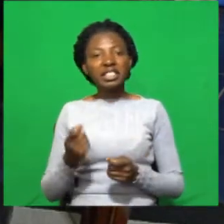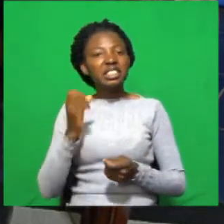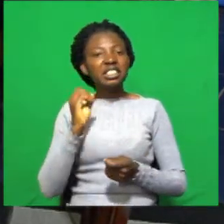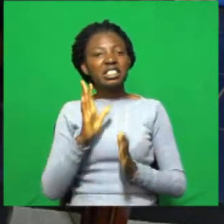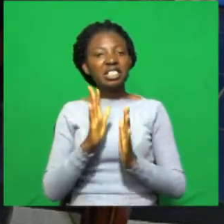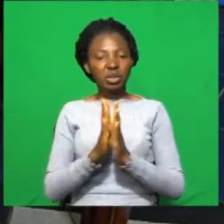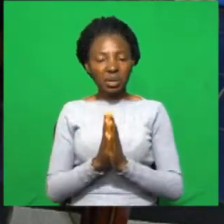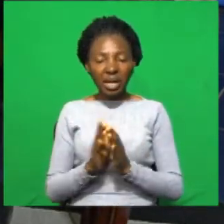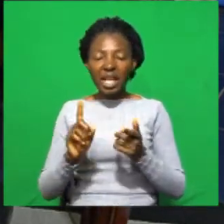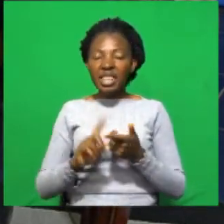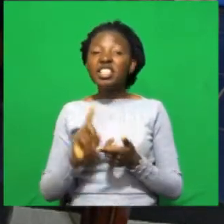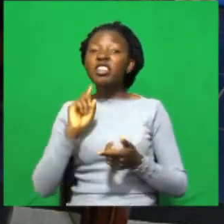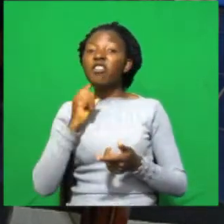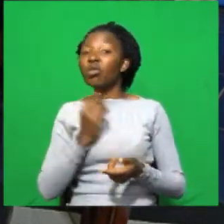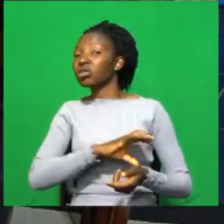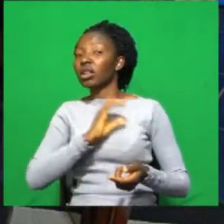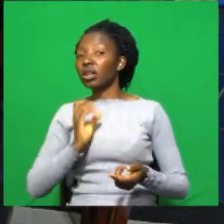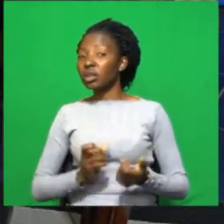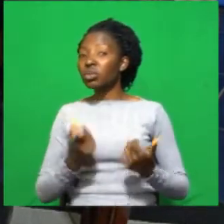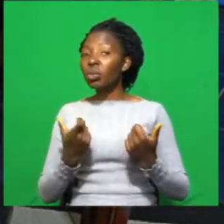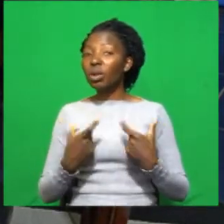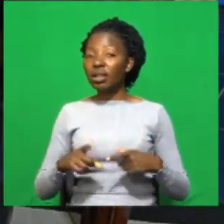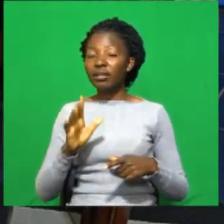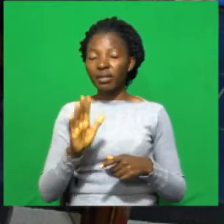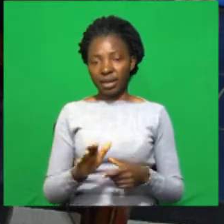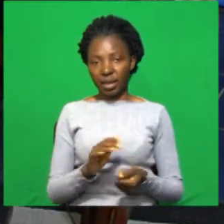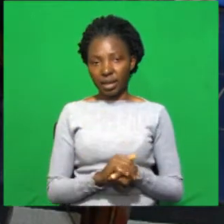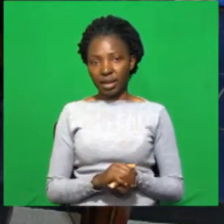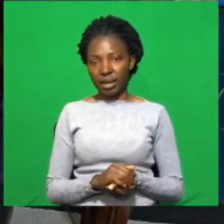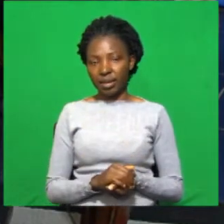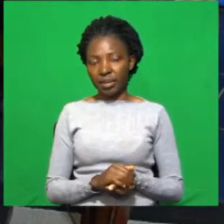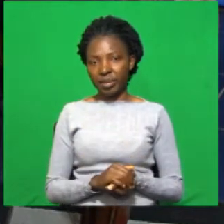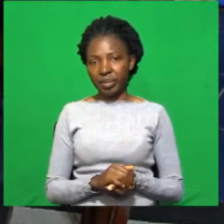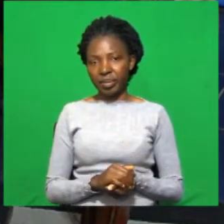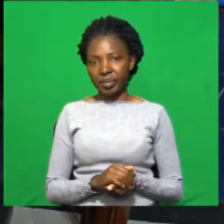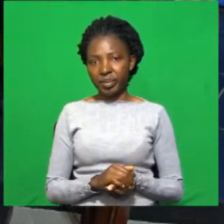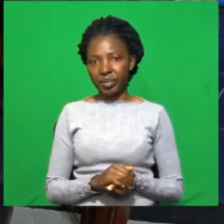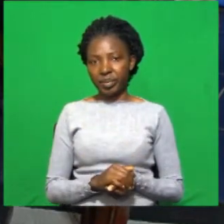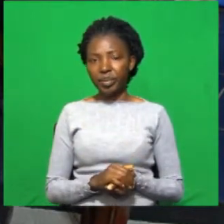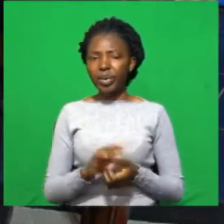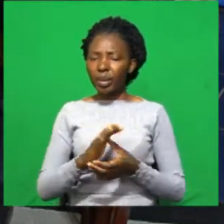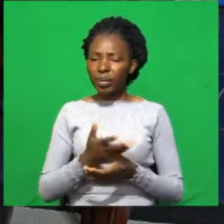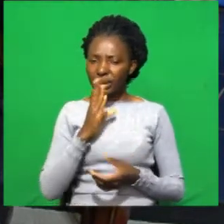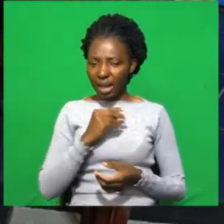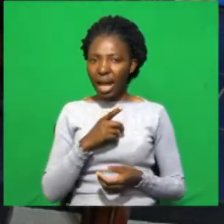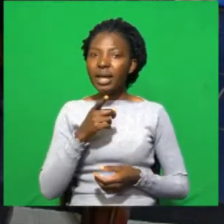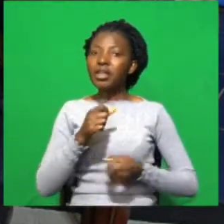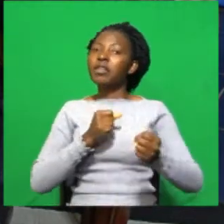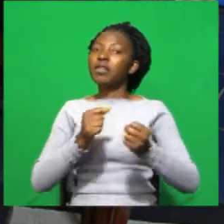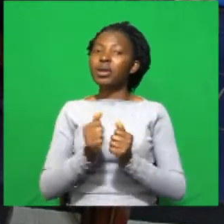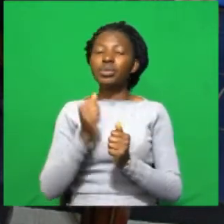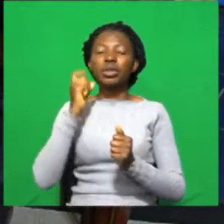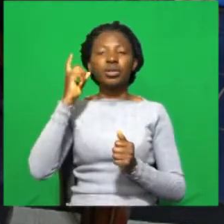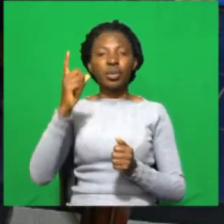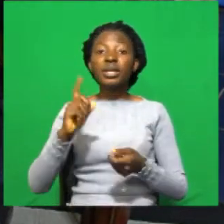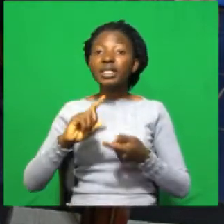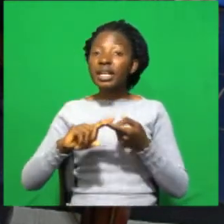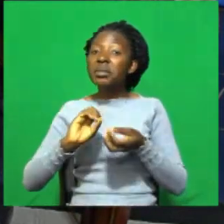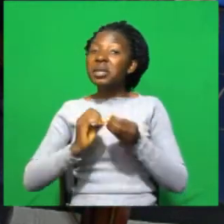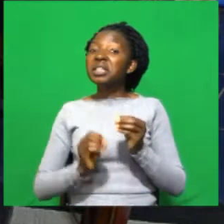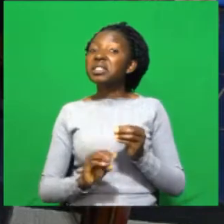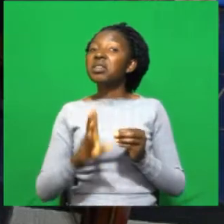muchagara andikristu. Pfungwa inenge ichitorwa pana vaTesalonika yamaverenga nekuti panze anorwisa Mwari achizviita